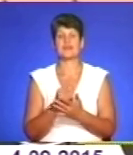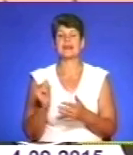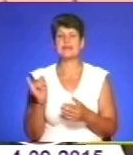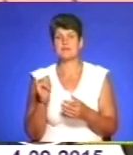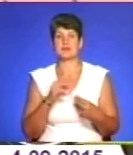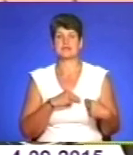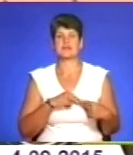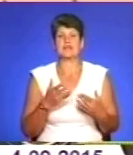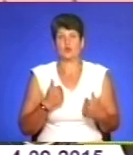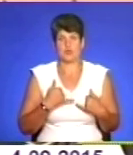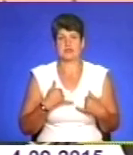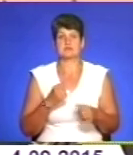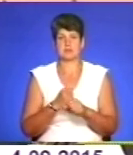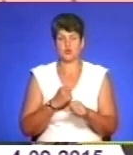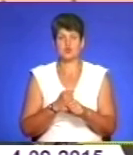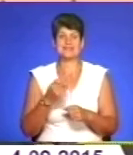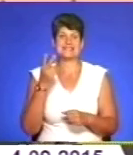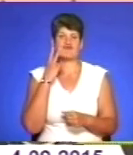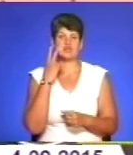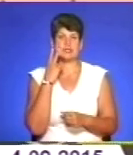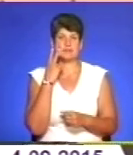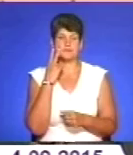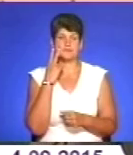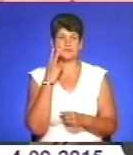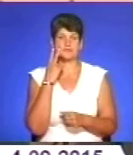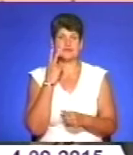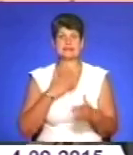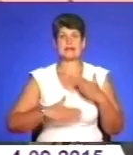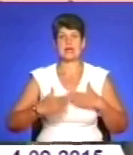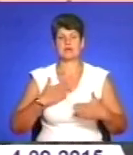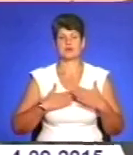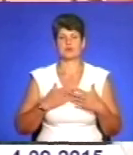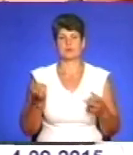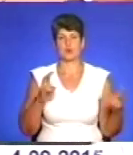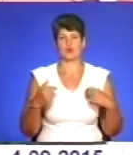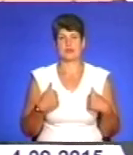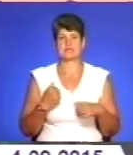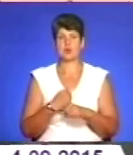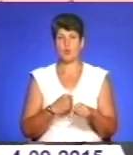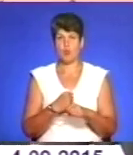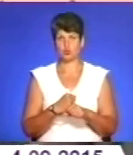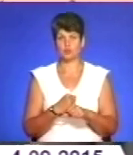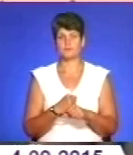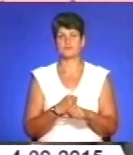працівники, які в нас працюють, вони завжди з радістю йдуть до нас на роботу. Але